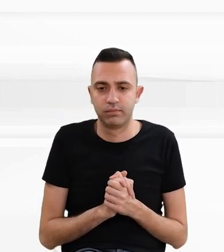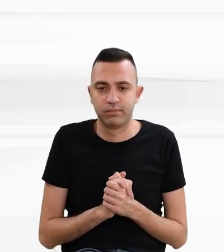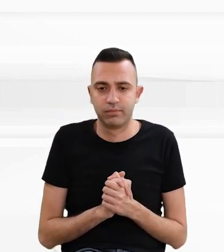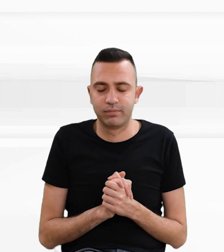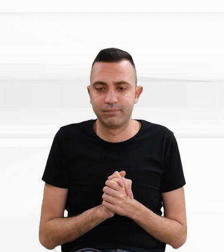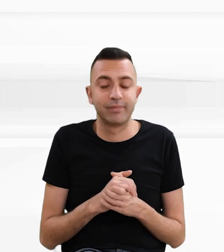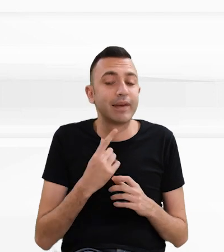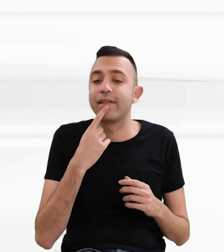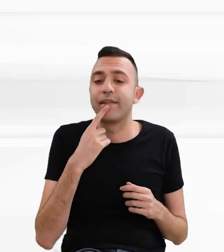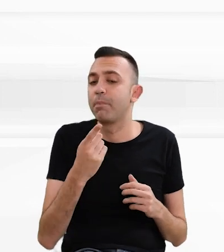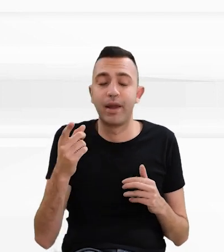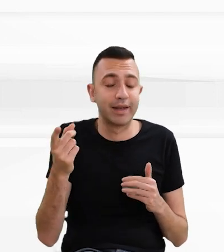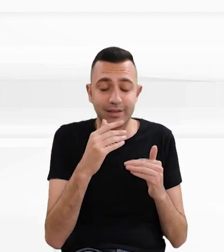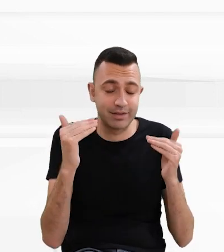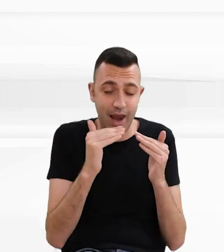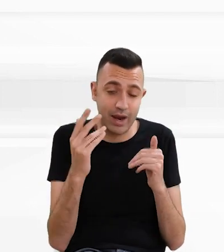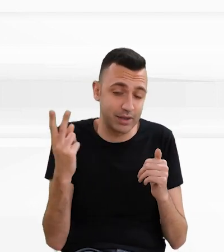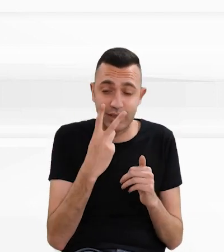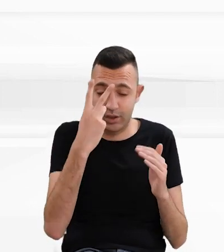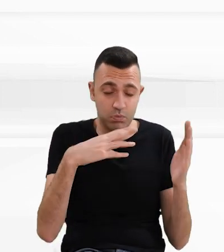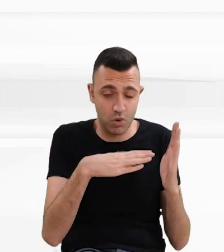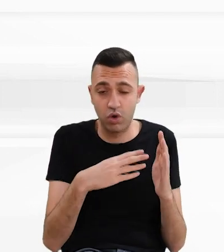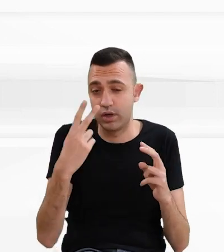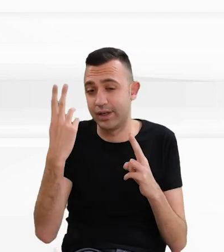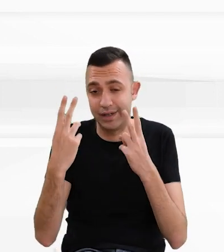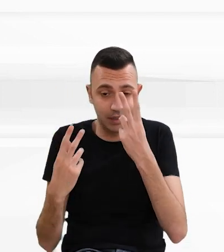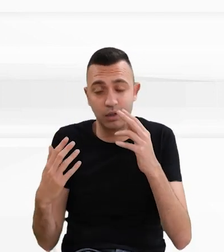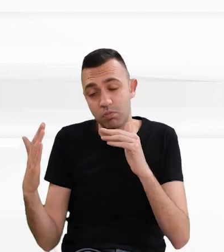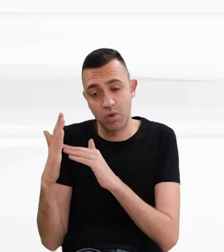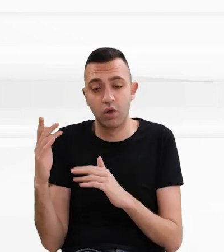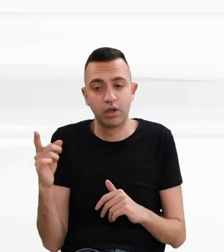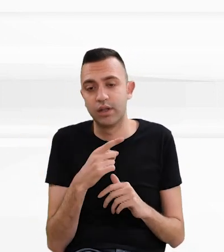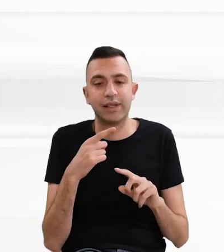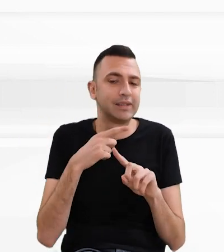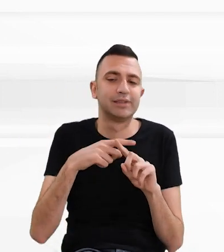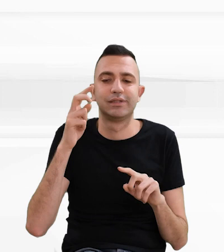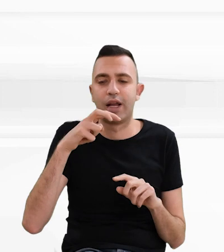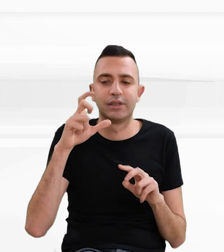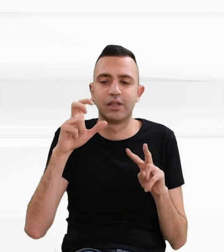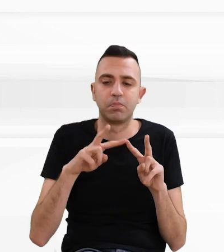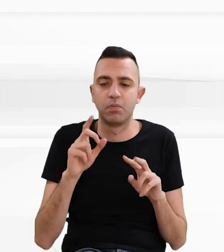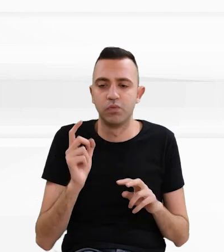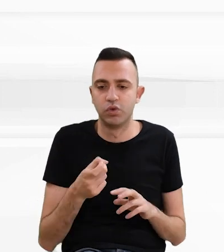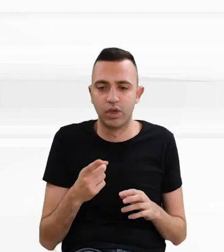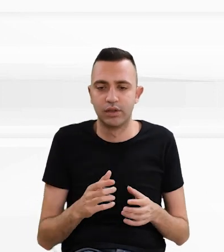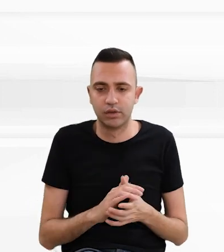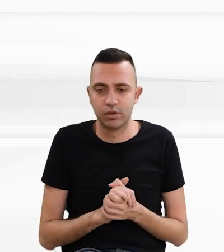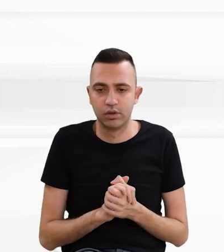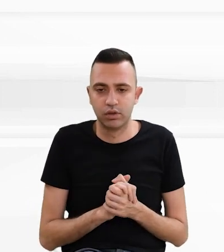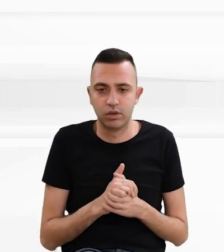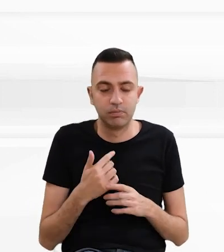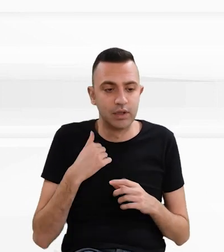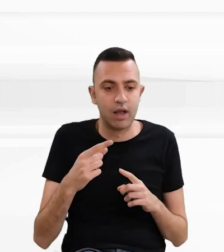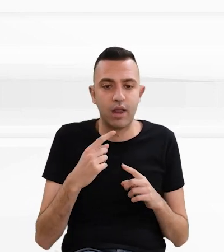ne demek ki eşitliğin her iki tarafında 2'ye bölersek buradan xi8 santimetre olarak bulacağız